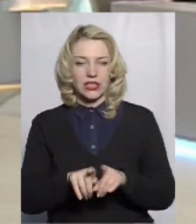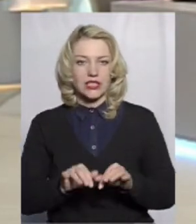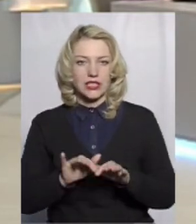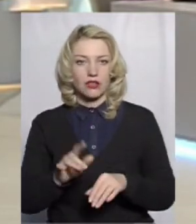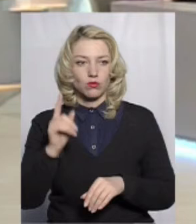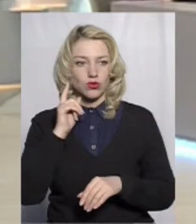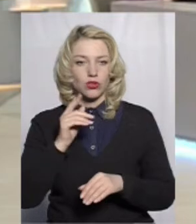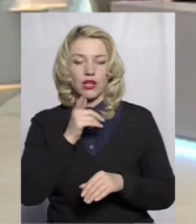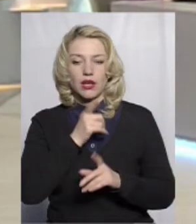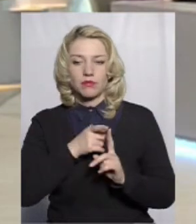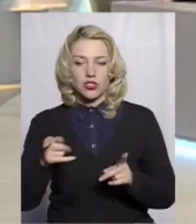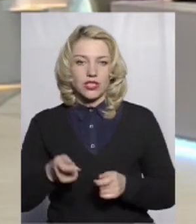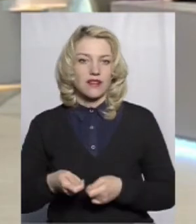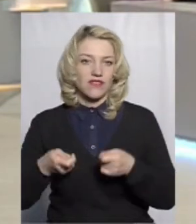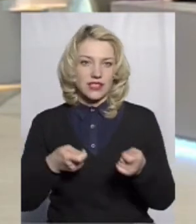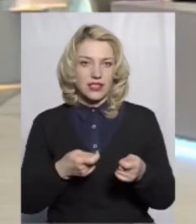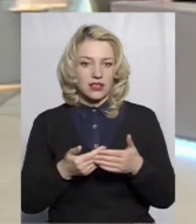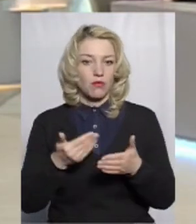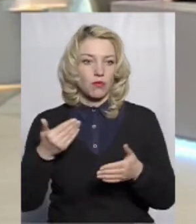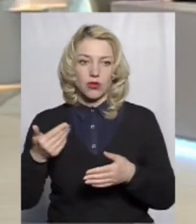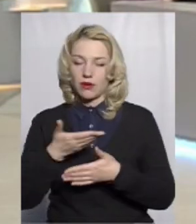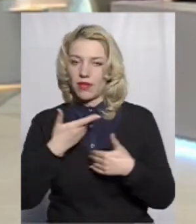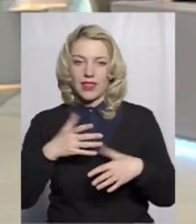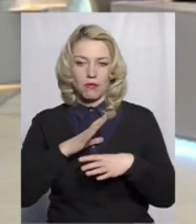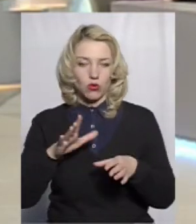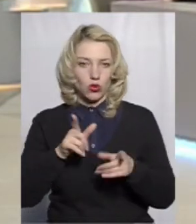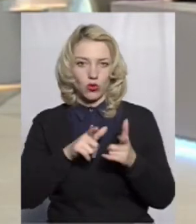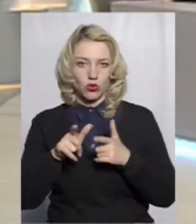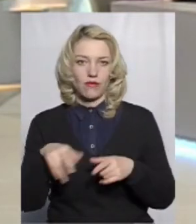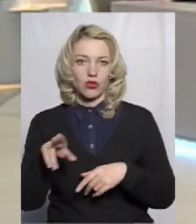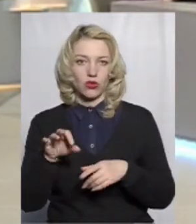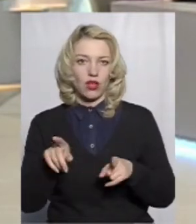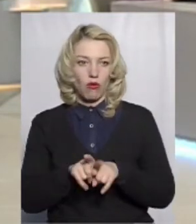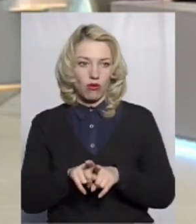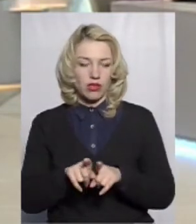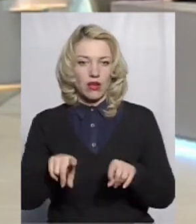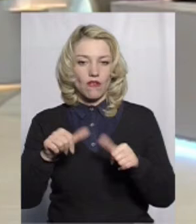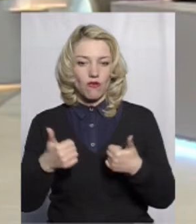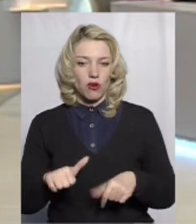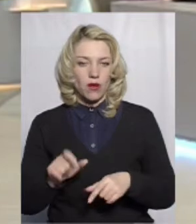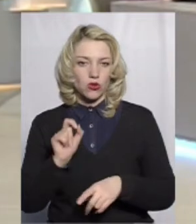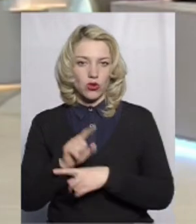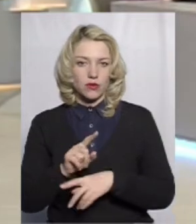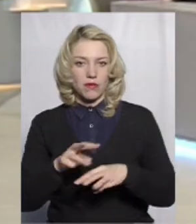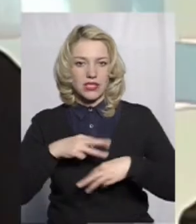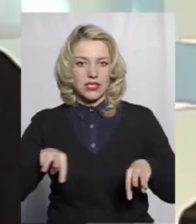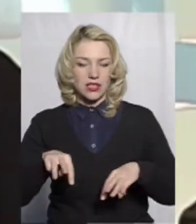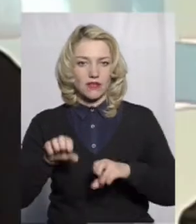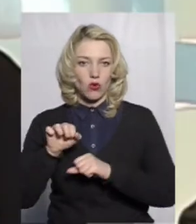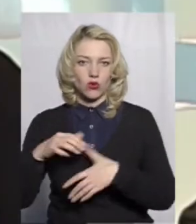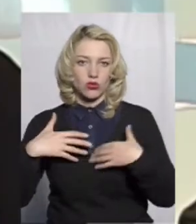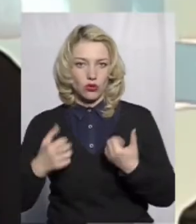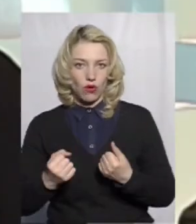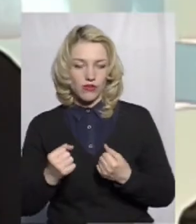почули під час візиту, тобто попередньо ми не були готові до такого формату доручення Міністерства охорони